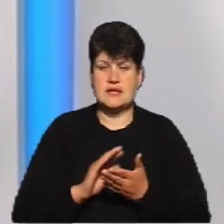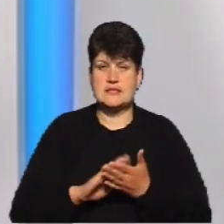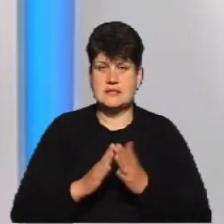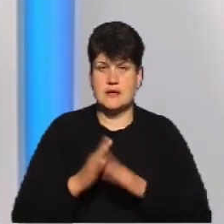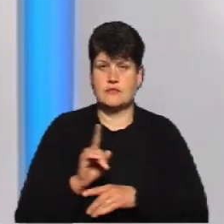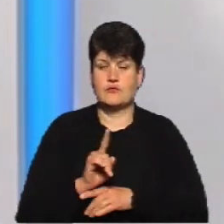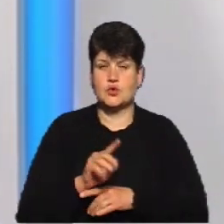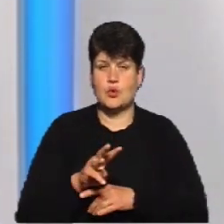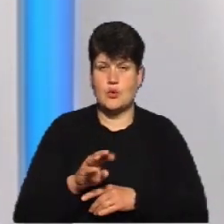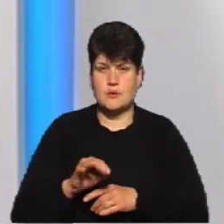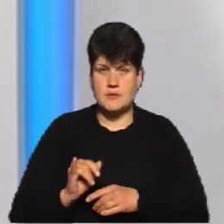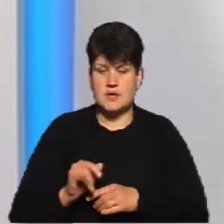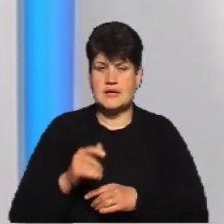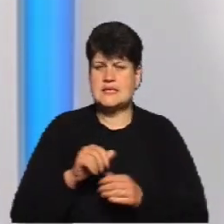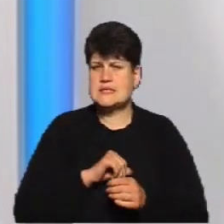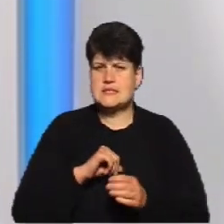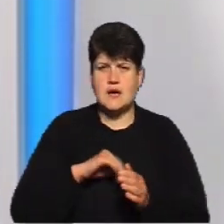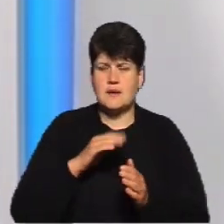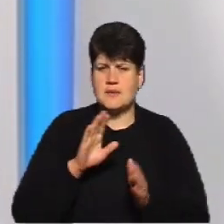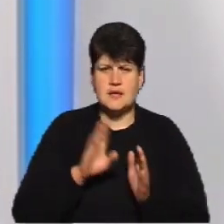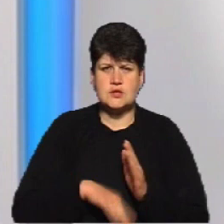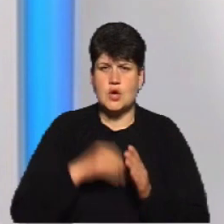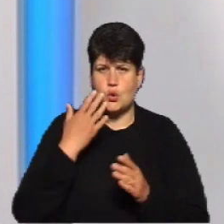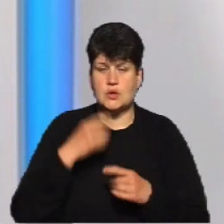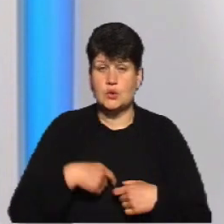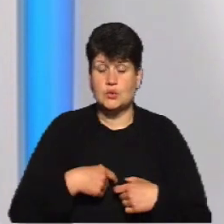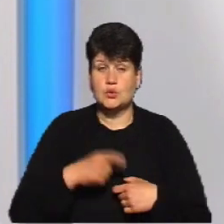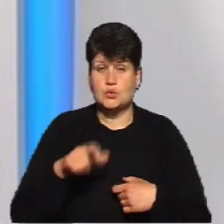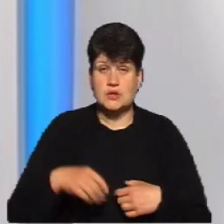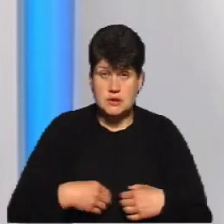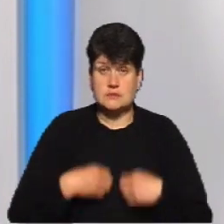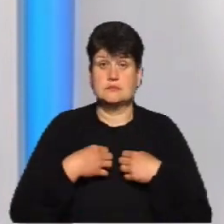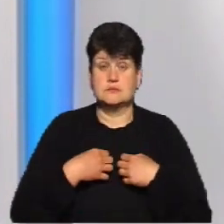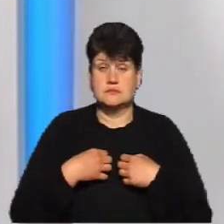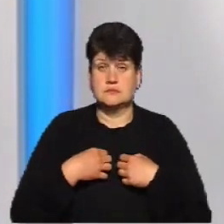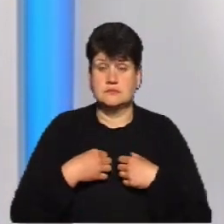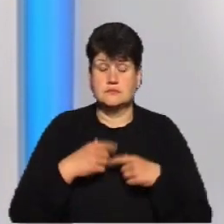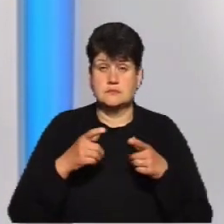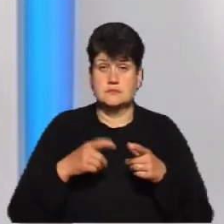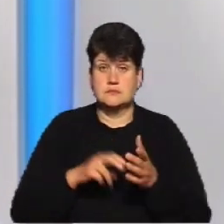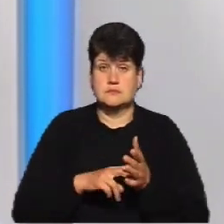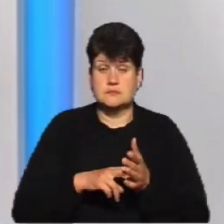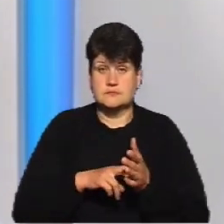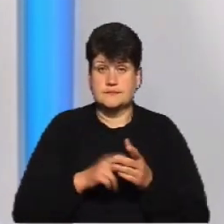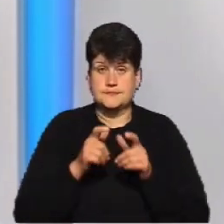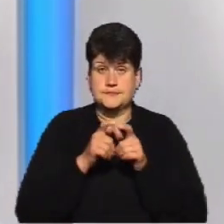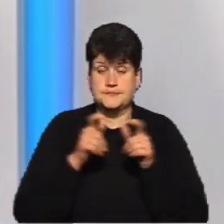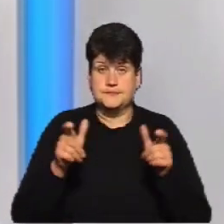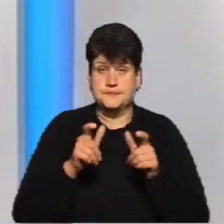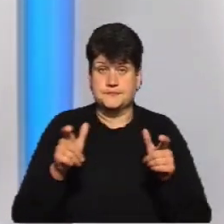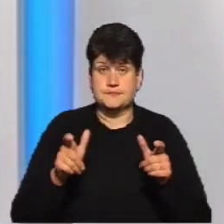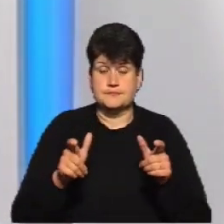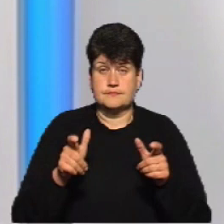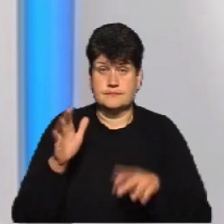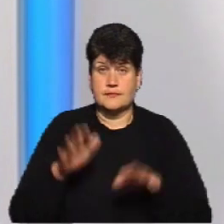те, коли людина починає панікувати, і тоді вона робить недоцільні рухи і ще вона робить